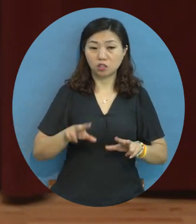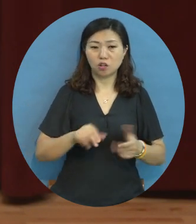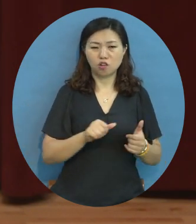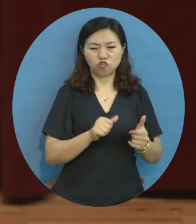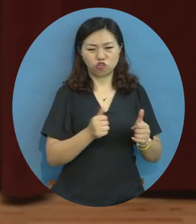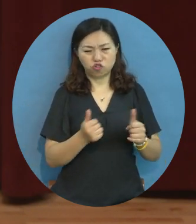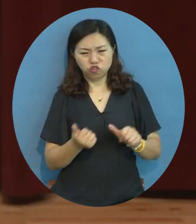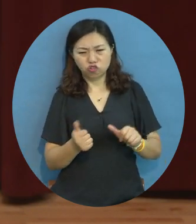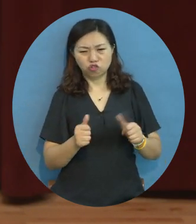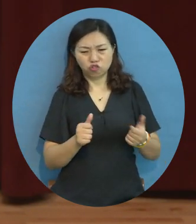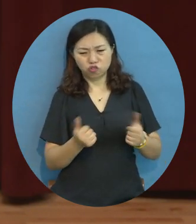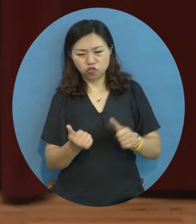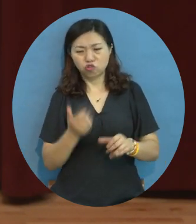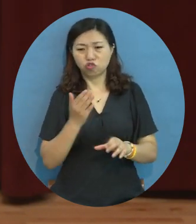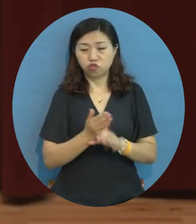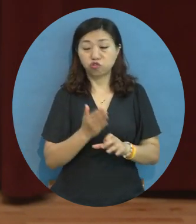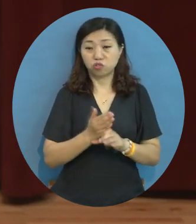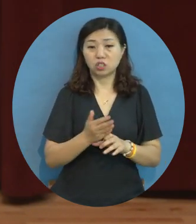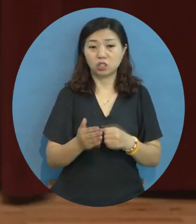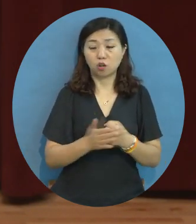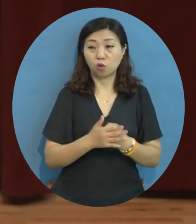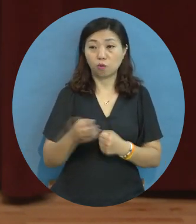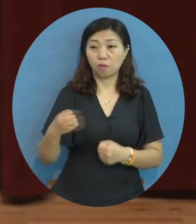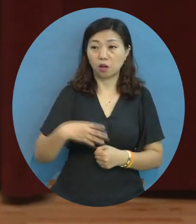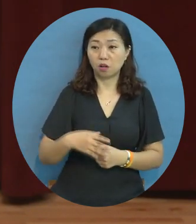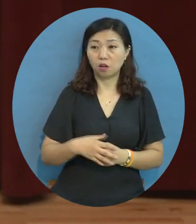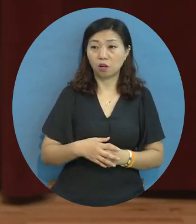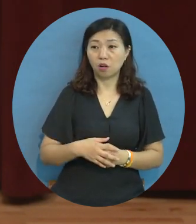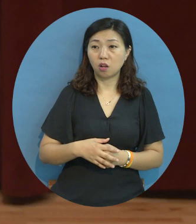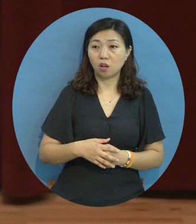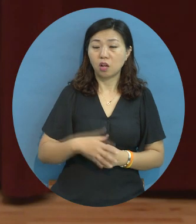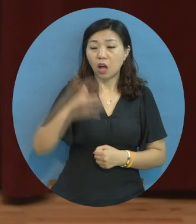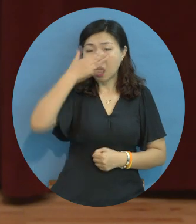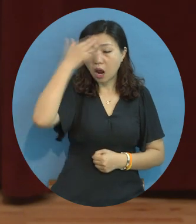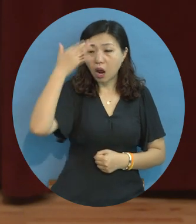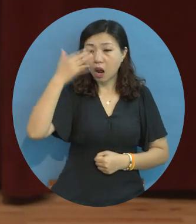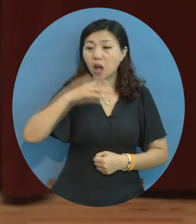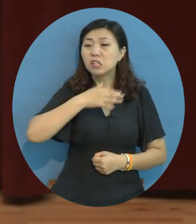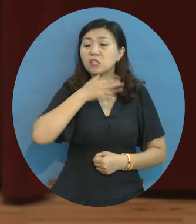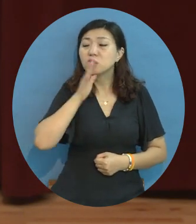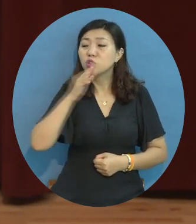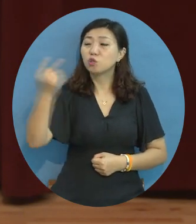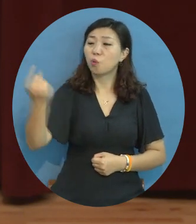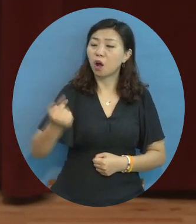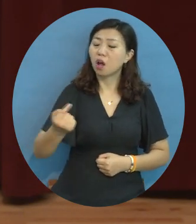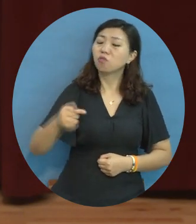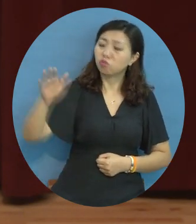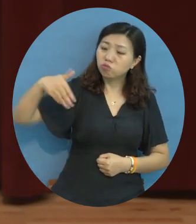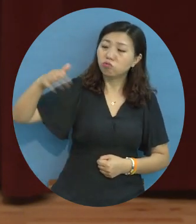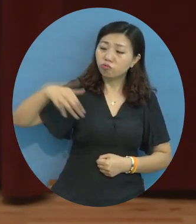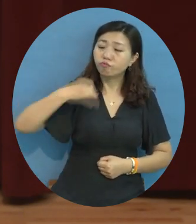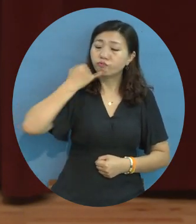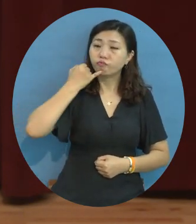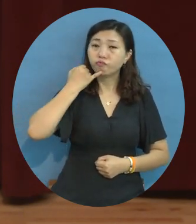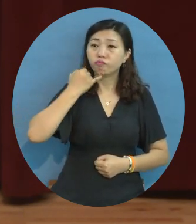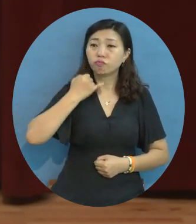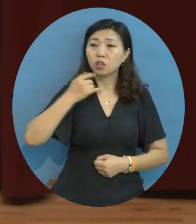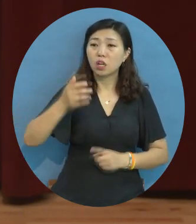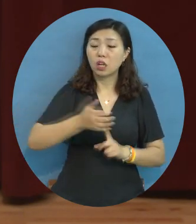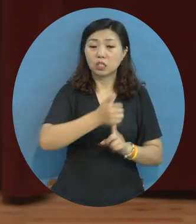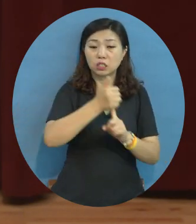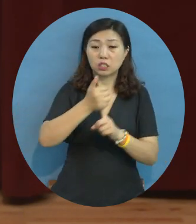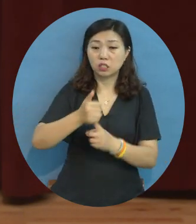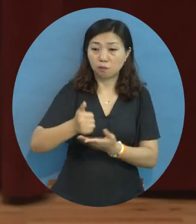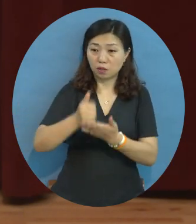이제 그만하라고 하니까 막 이 사람은 가겠다. 그러고. 그러니까 부처님이 뭐 들어보내라. 그 사람 나를 귀찮게 하러 온 게